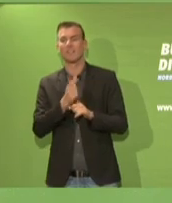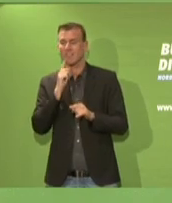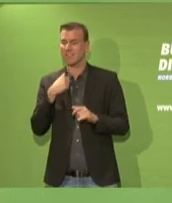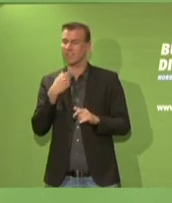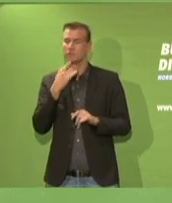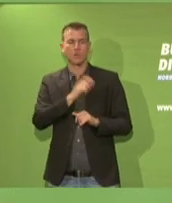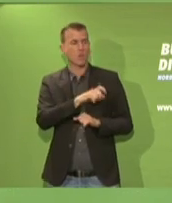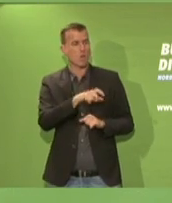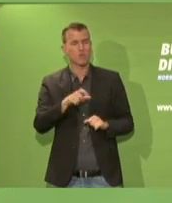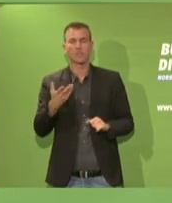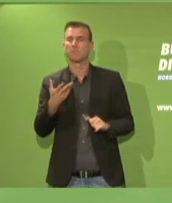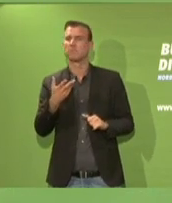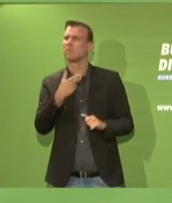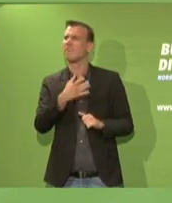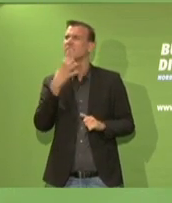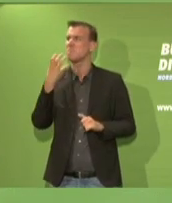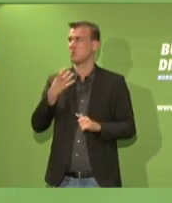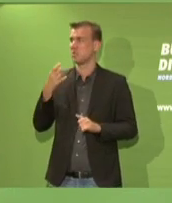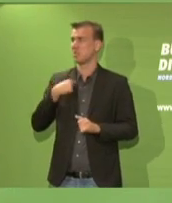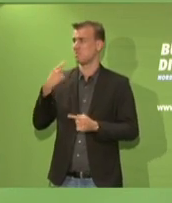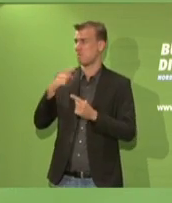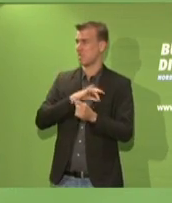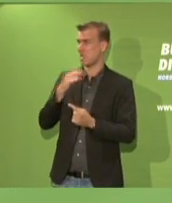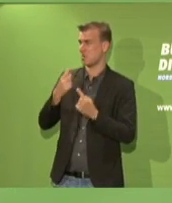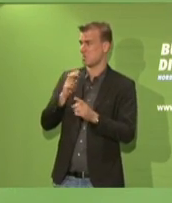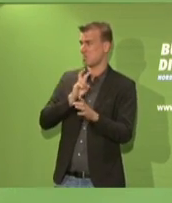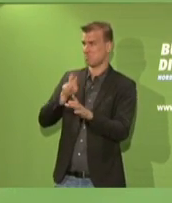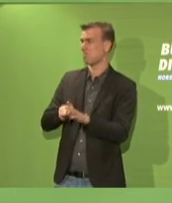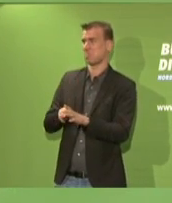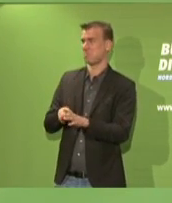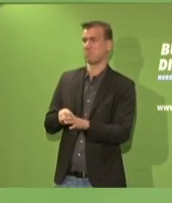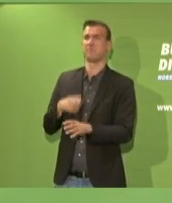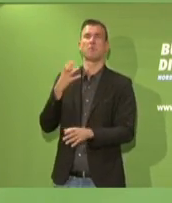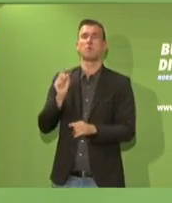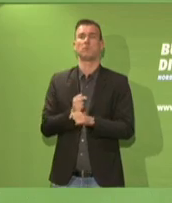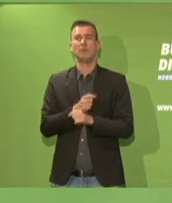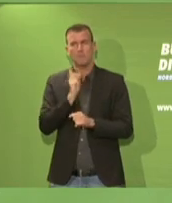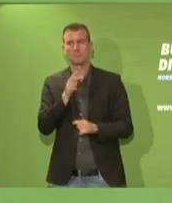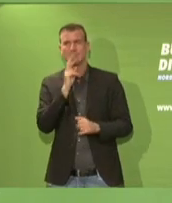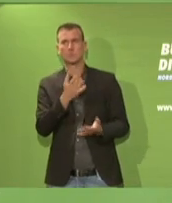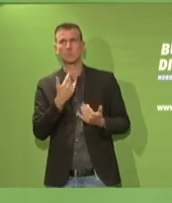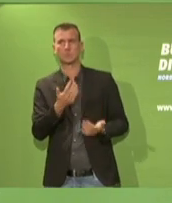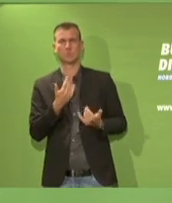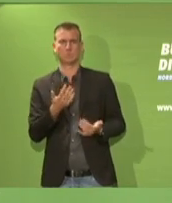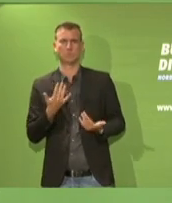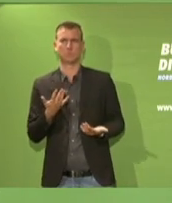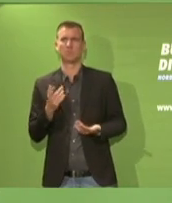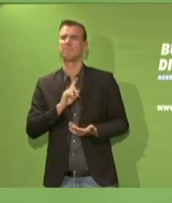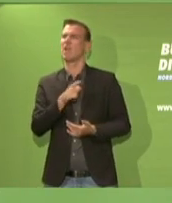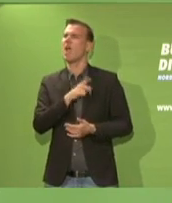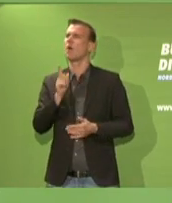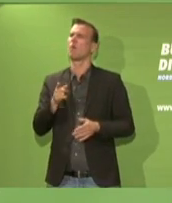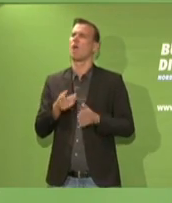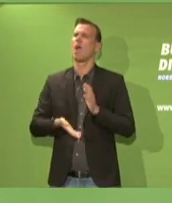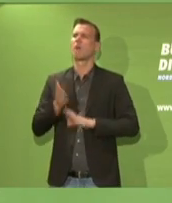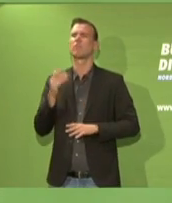schier undenkbar ist, sich bei den Grünen zu engagieren. Und wenn wir die gewinnen wollen, die irgendwie aufgehört haben, bei uns